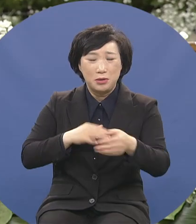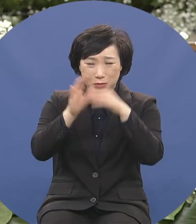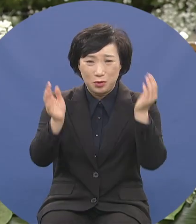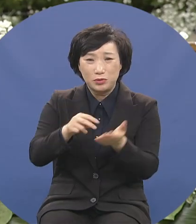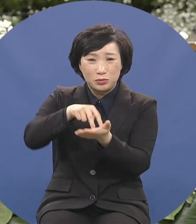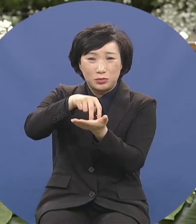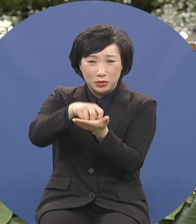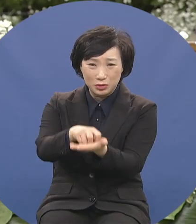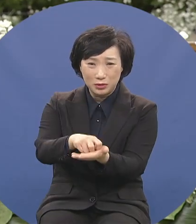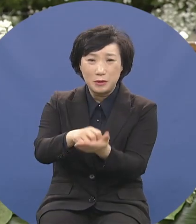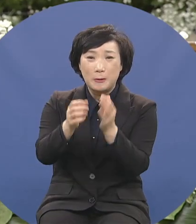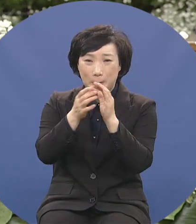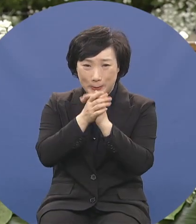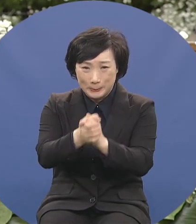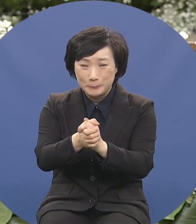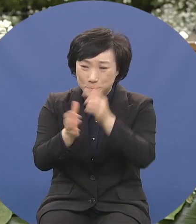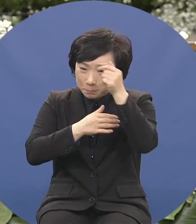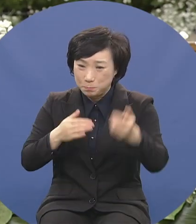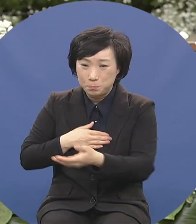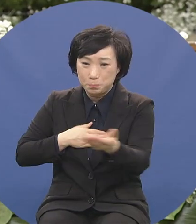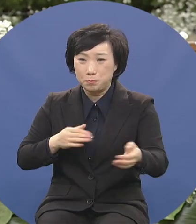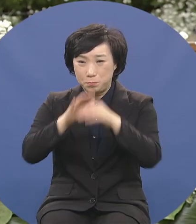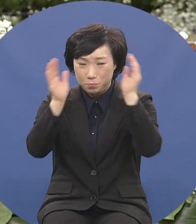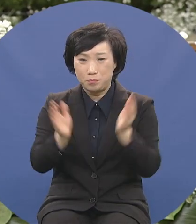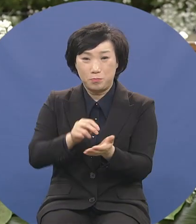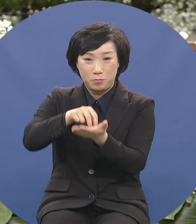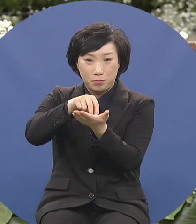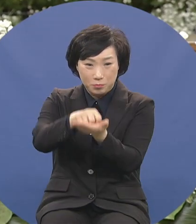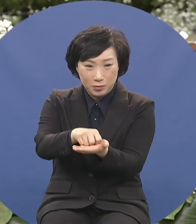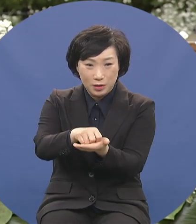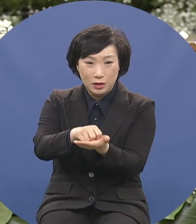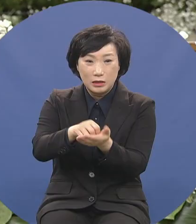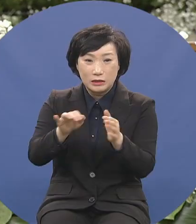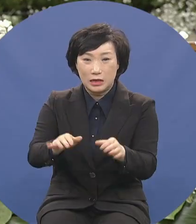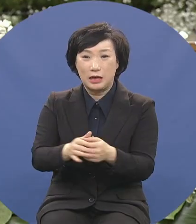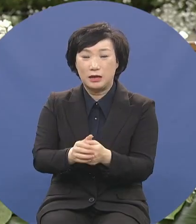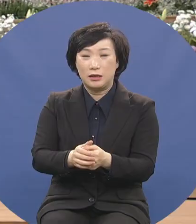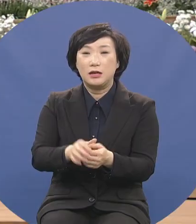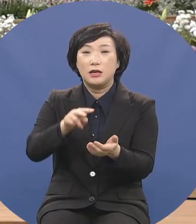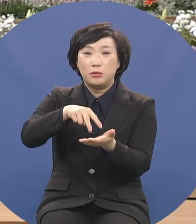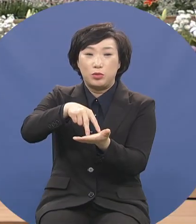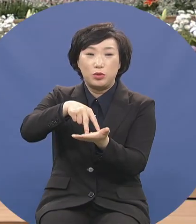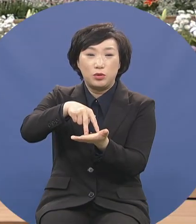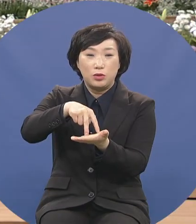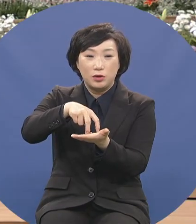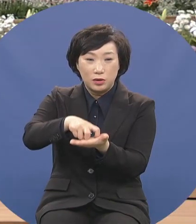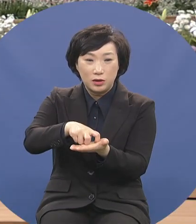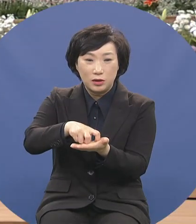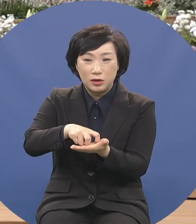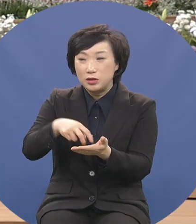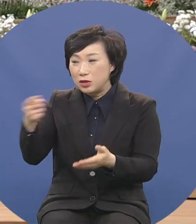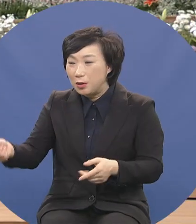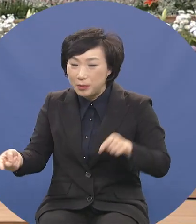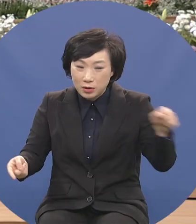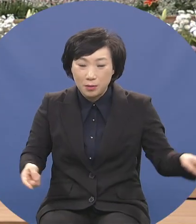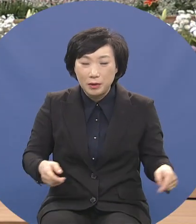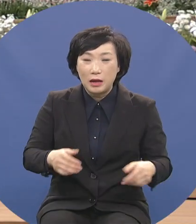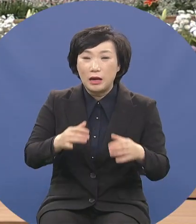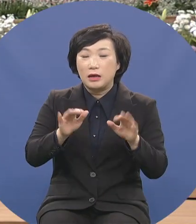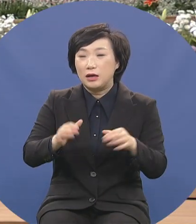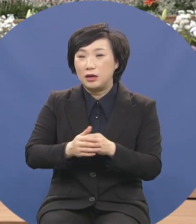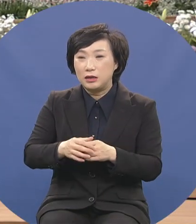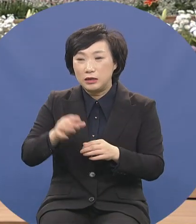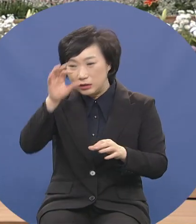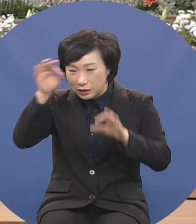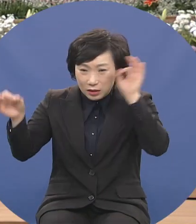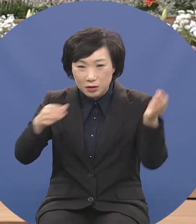꿇으십시오. 전성도가 무릎을 꿇으십시오. 그래서 무릎 딱 꿇고 옆 사람 생각하지 마.